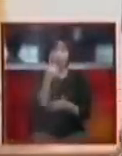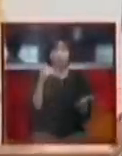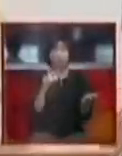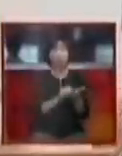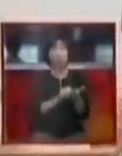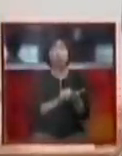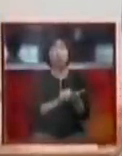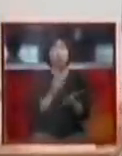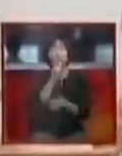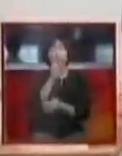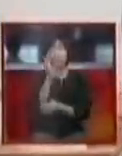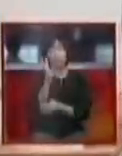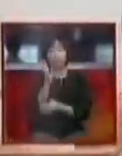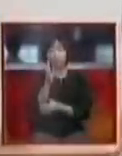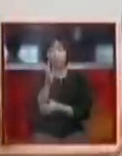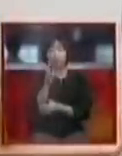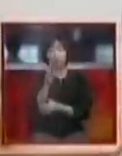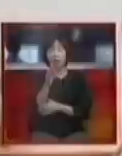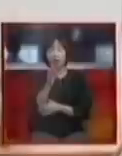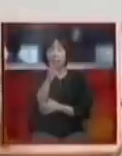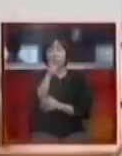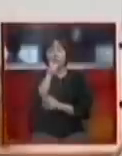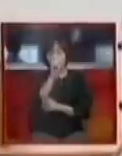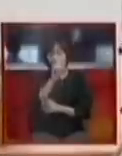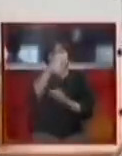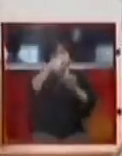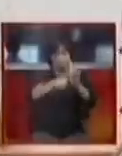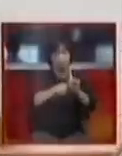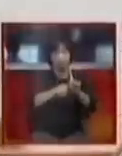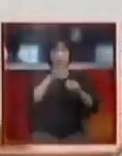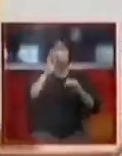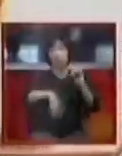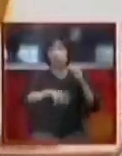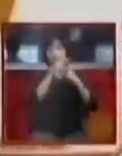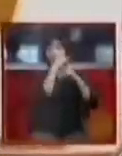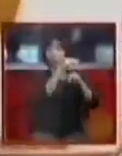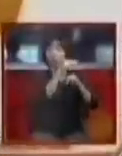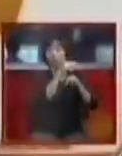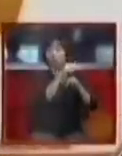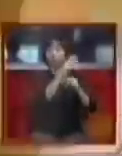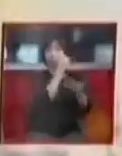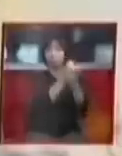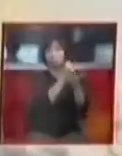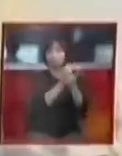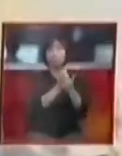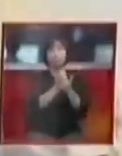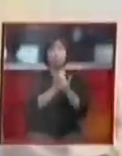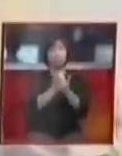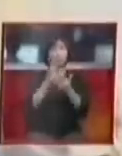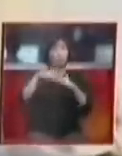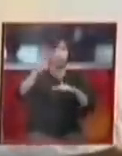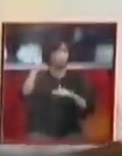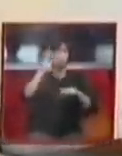11,240 pesos kada buwan. Mas malaki pa po ito sa minimum wage. Mula sa